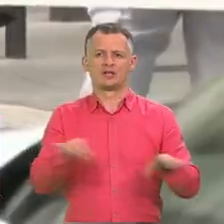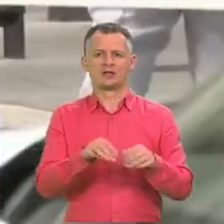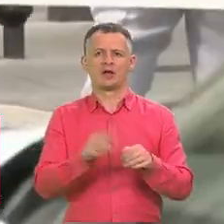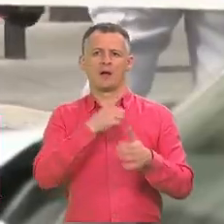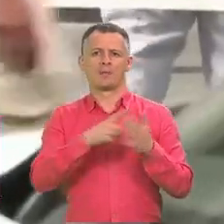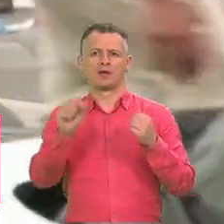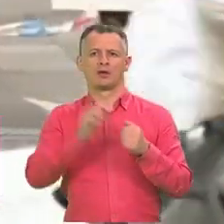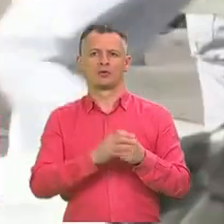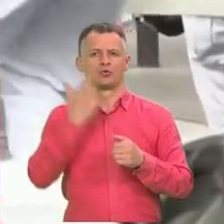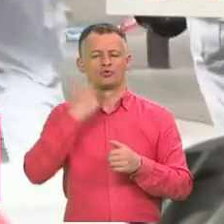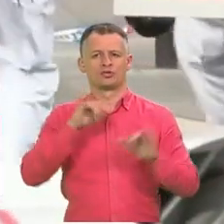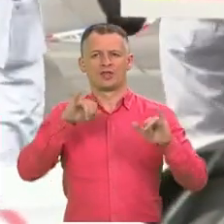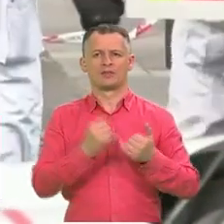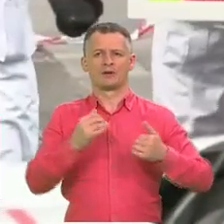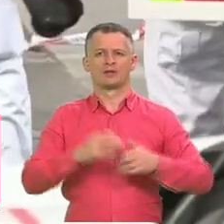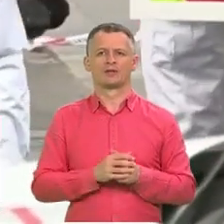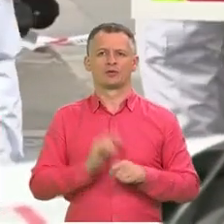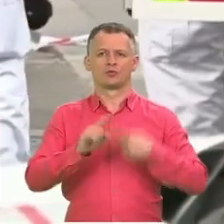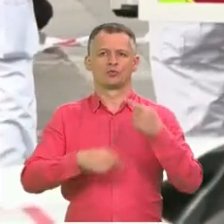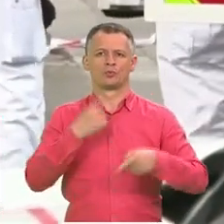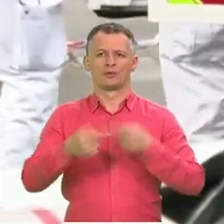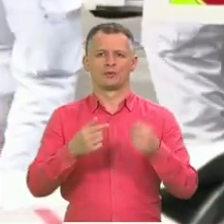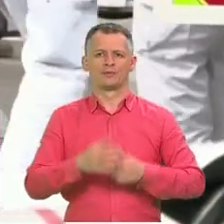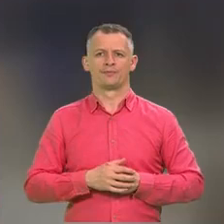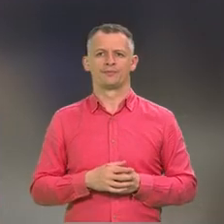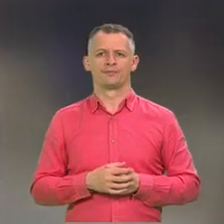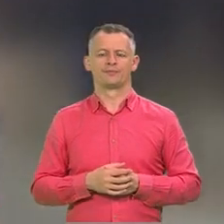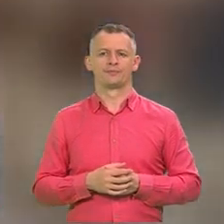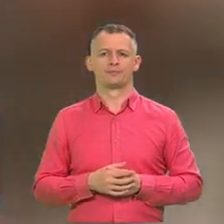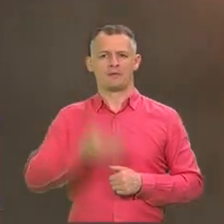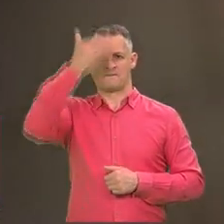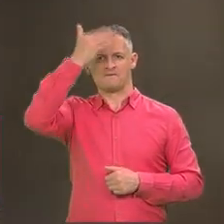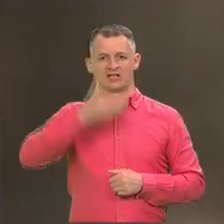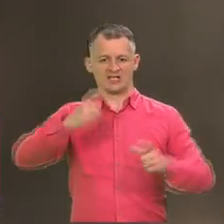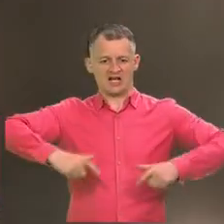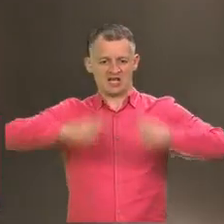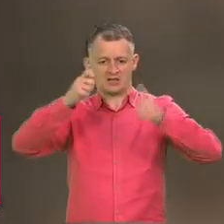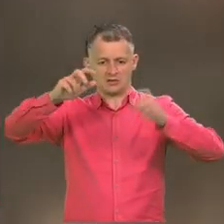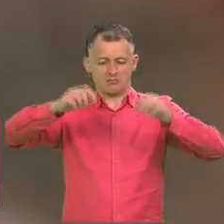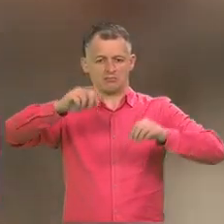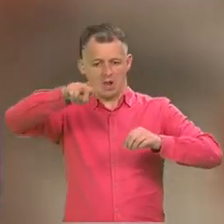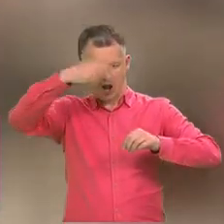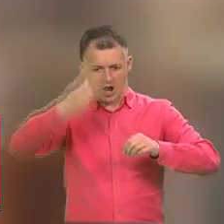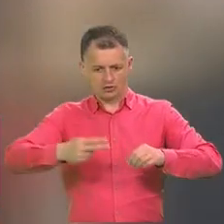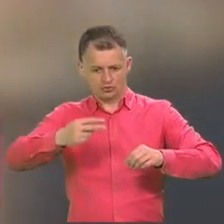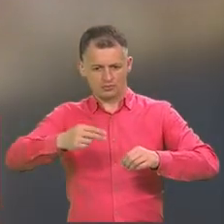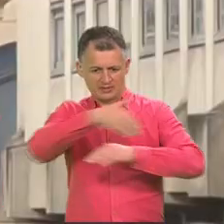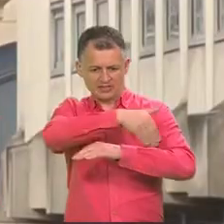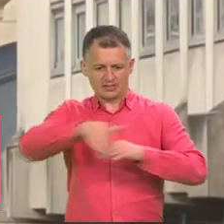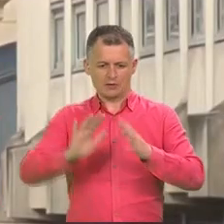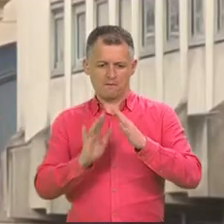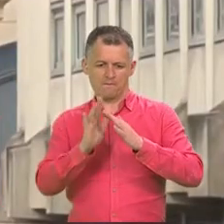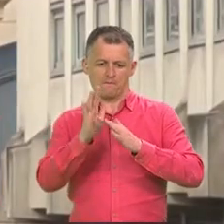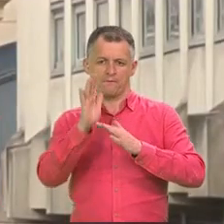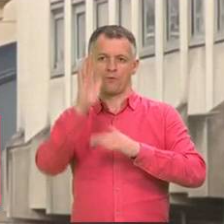j'ai sorti de moi. Et j'ai laissé comme ça, après je ne sais pas ce qui se passe derrière. Fațada clădirii s-a prăbușit pe stradă, iar fumul gros s-a ridicat la zeci de